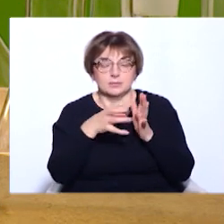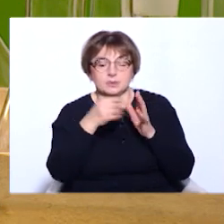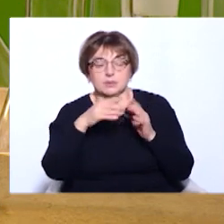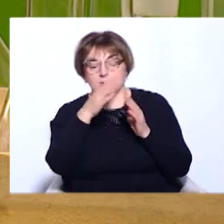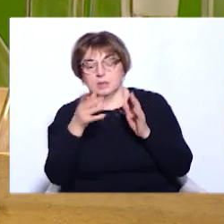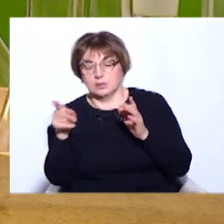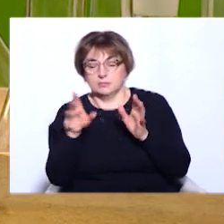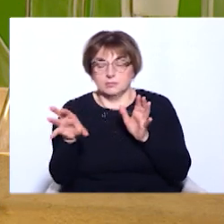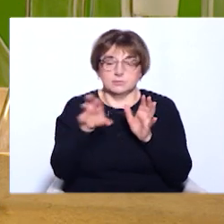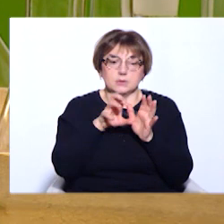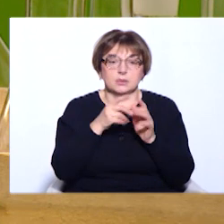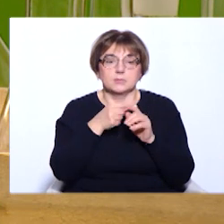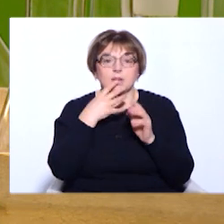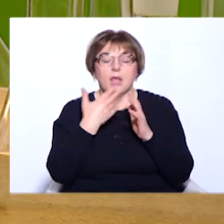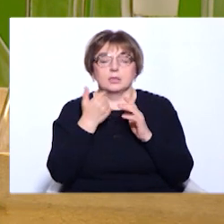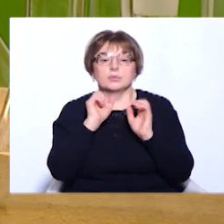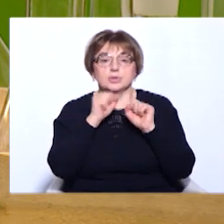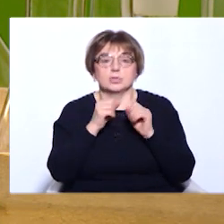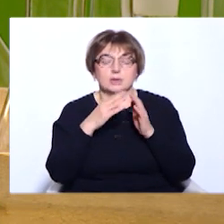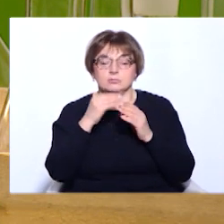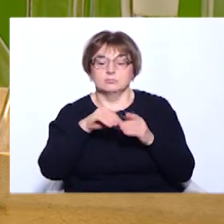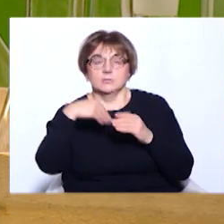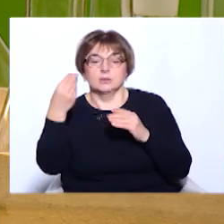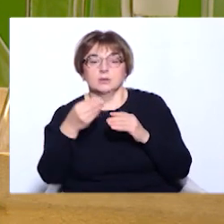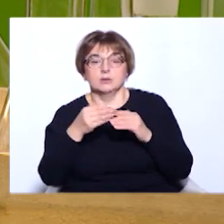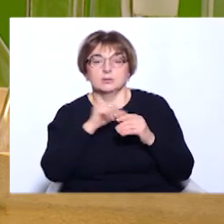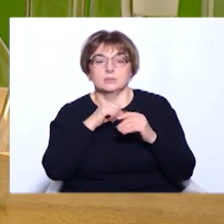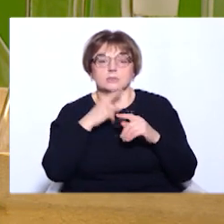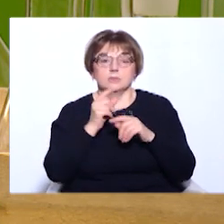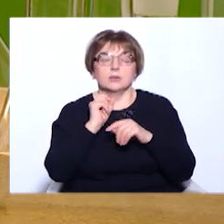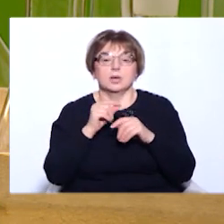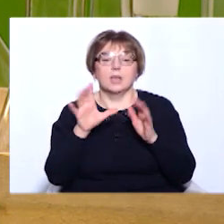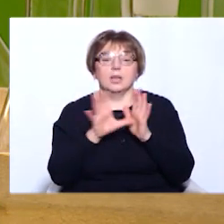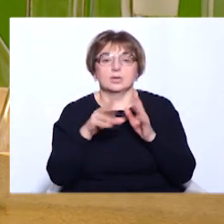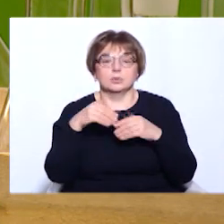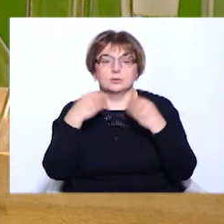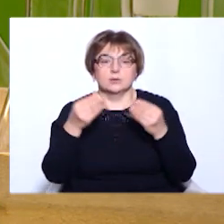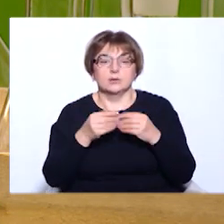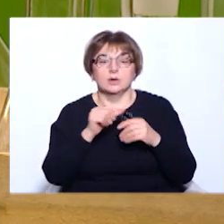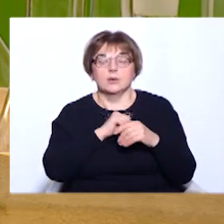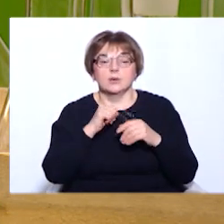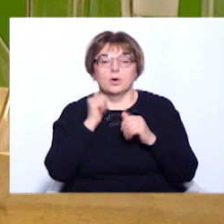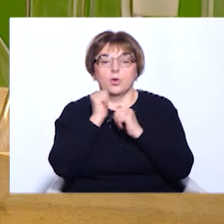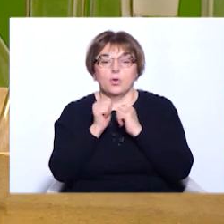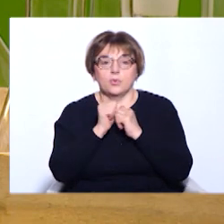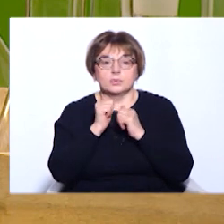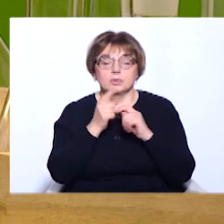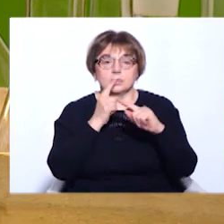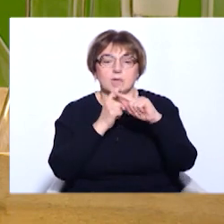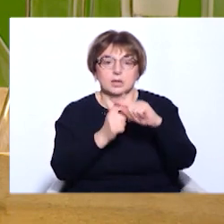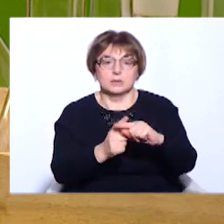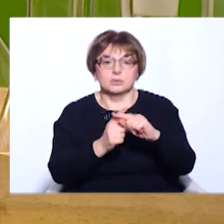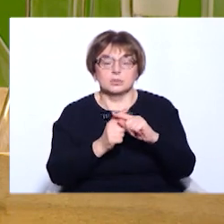გარეშის ელექტრონებს და მათ ადვილად შეუძლიათ გაცემა სავალენტო ელექტრონებს. ანუ მეტალები ნაერთებში ყოველთვის